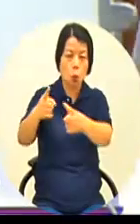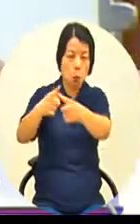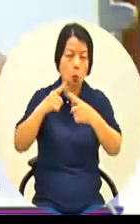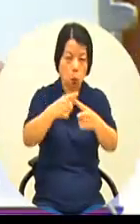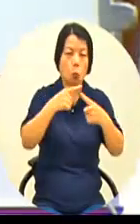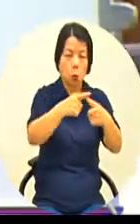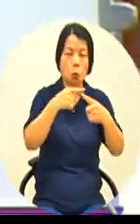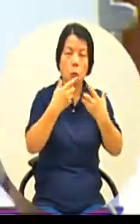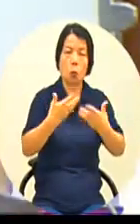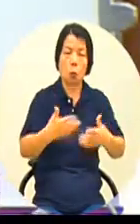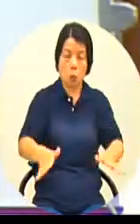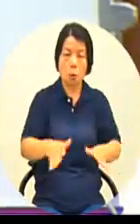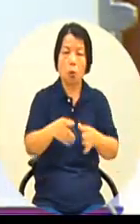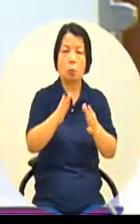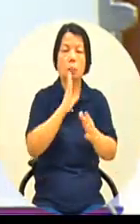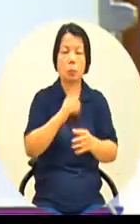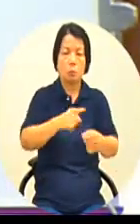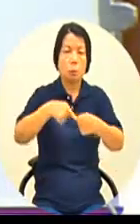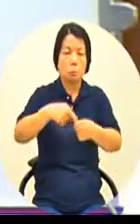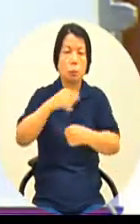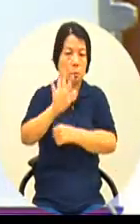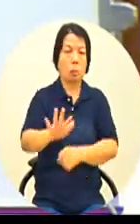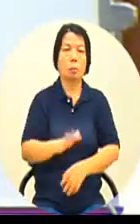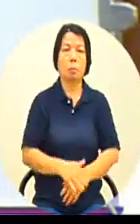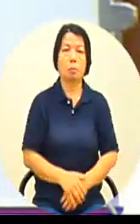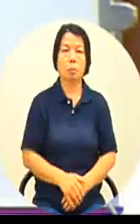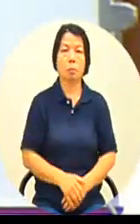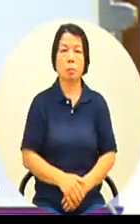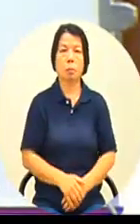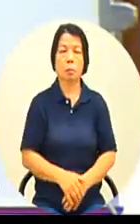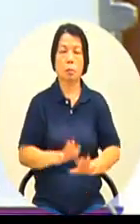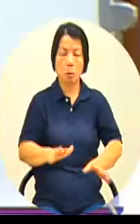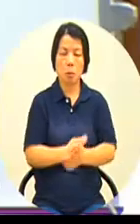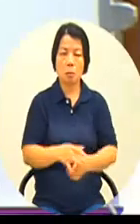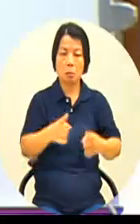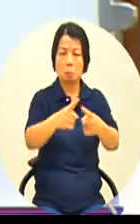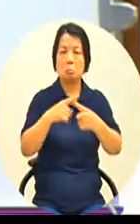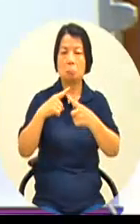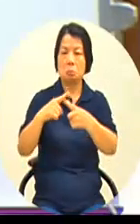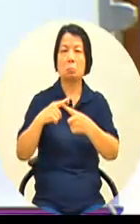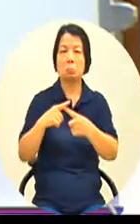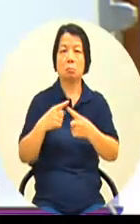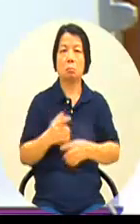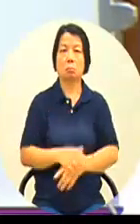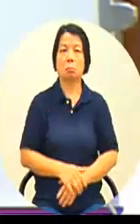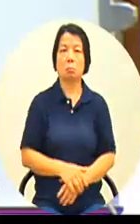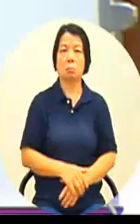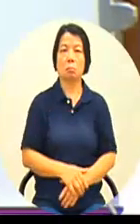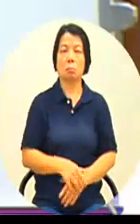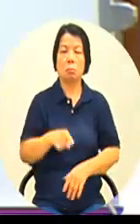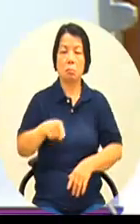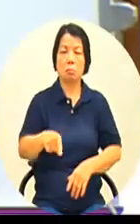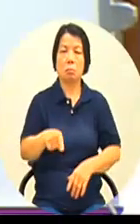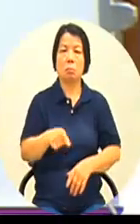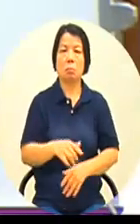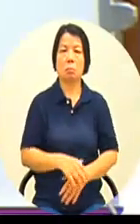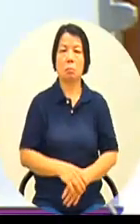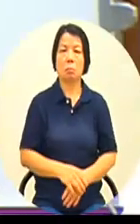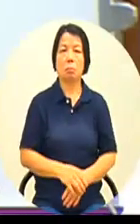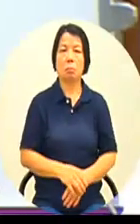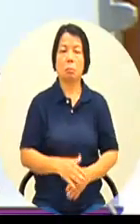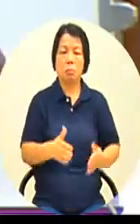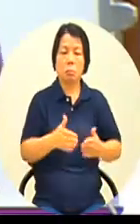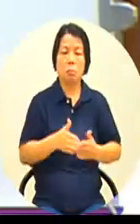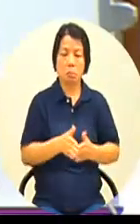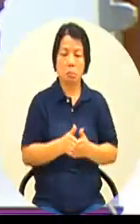意的不变的定义。啊，我是安怎讲这个客源哦？这种物件，你若讲较狭